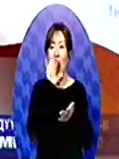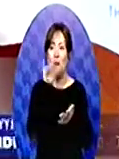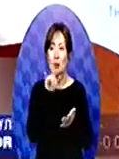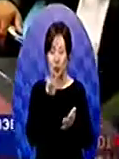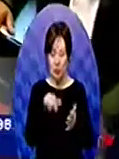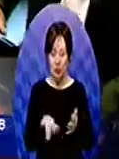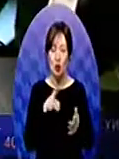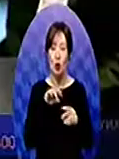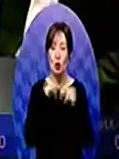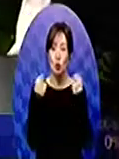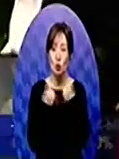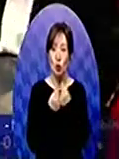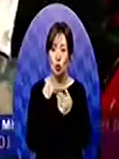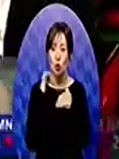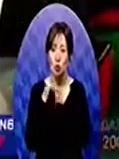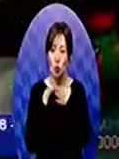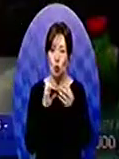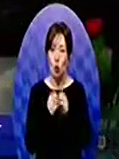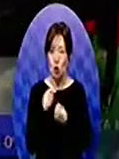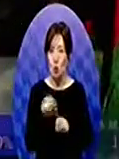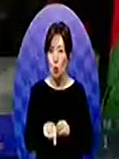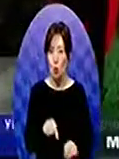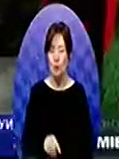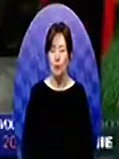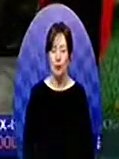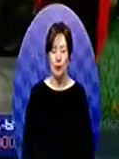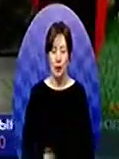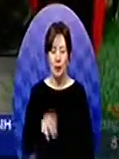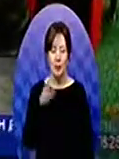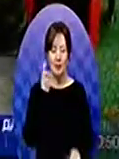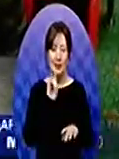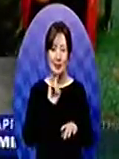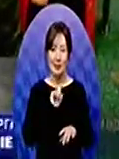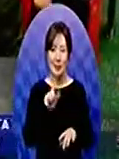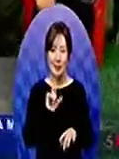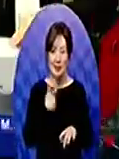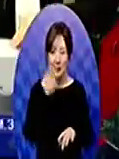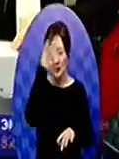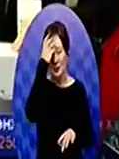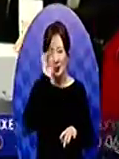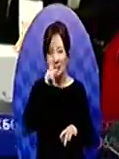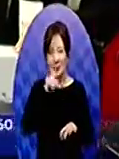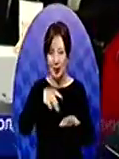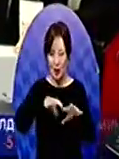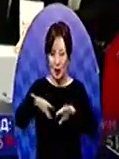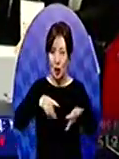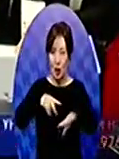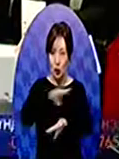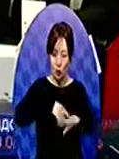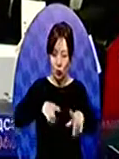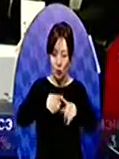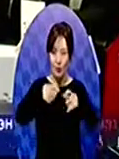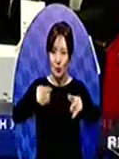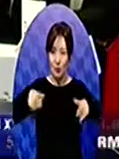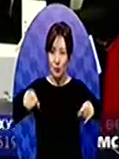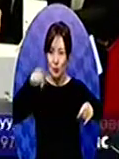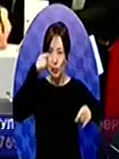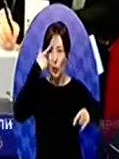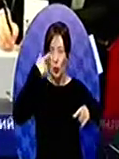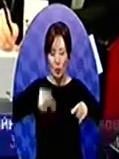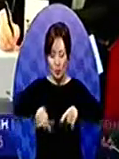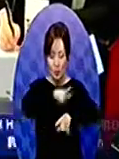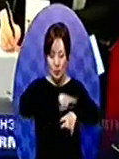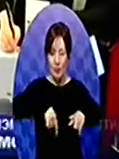байна. За, бас засгийн захиргаа нутаг дэвсгэрийн нэгж түүний удирдлагын тогтолцоог төгөлдржүүлэх хүрээнд Монгол улсын